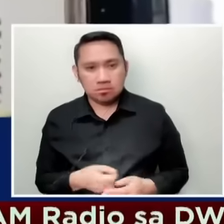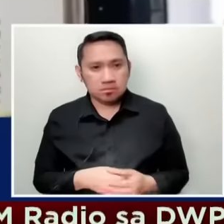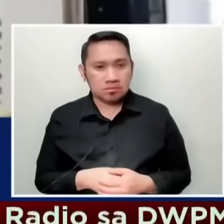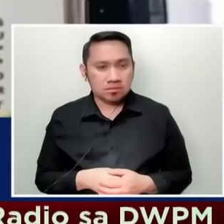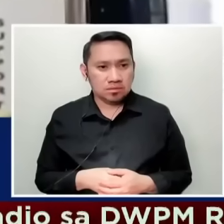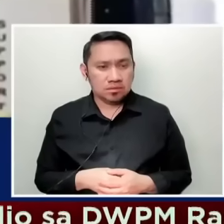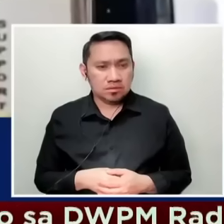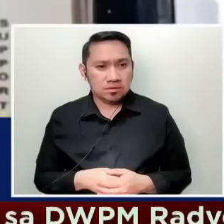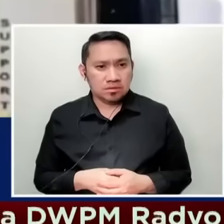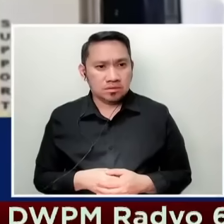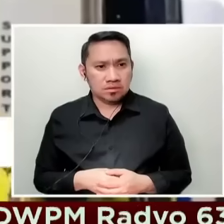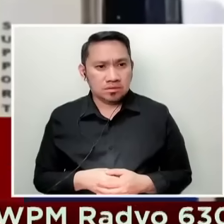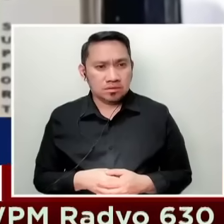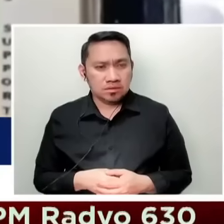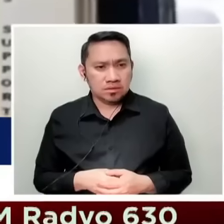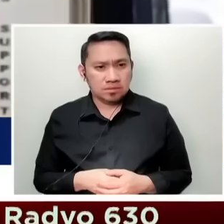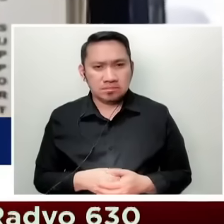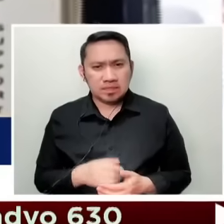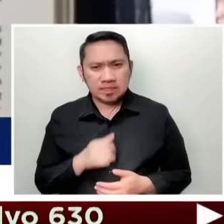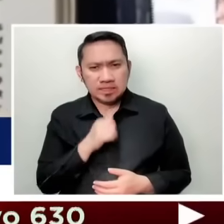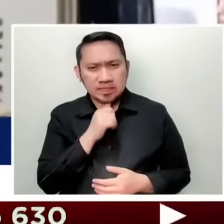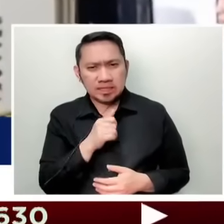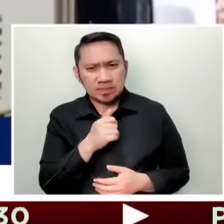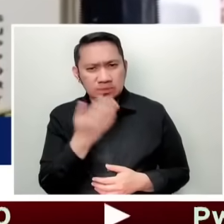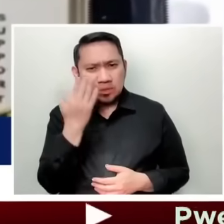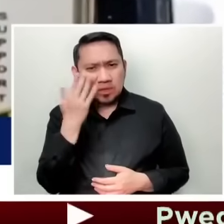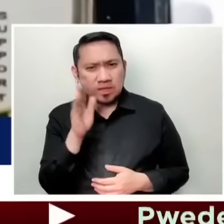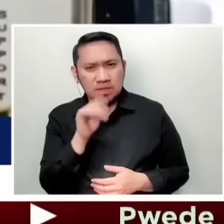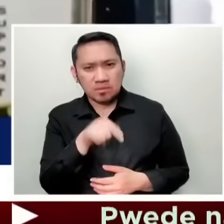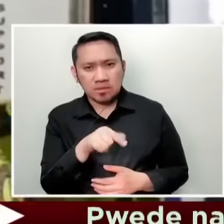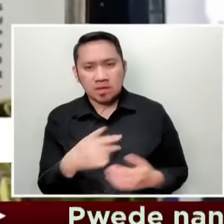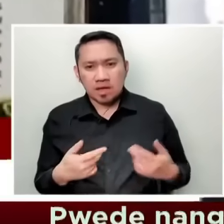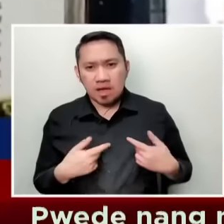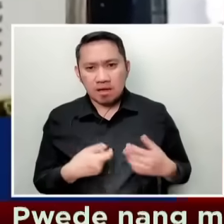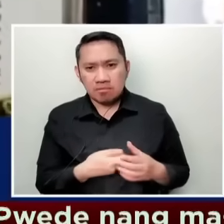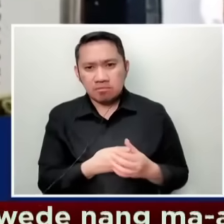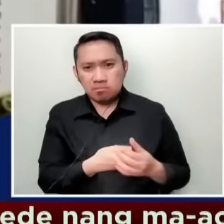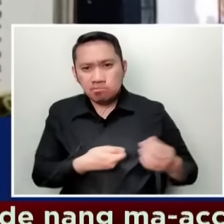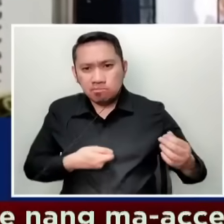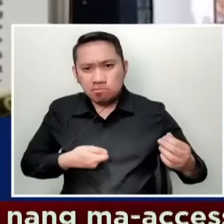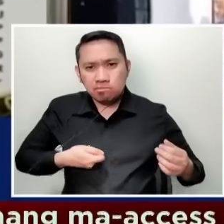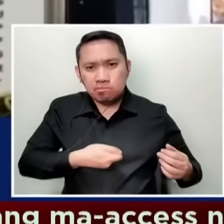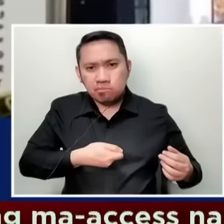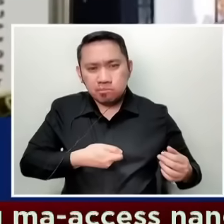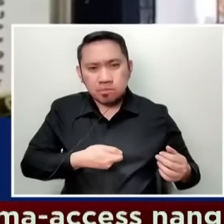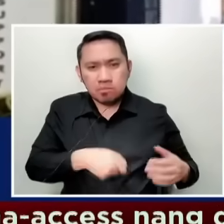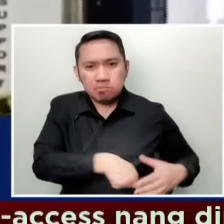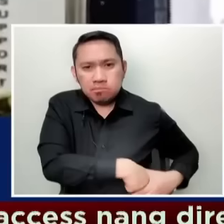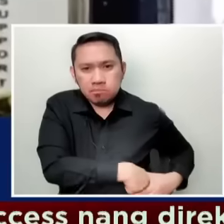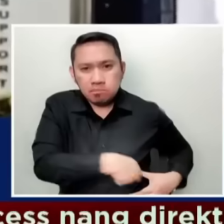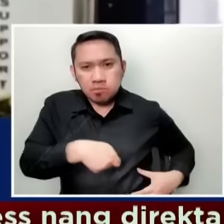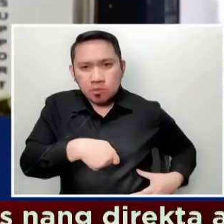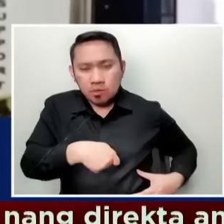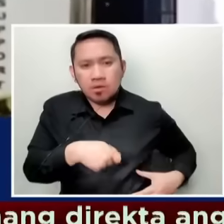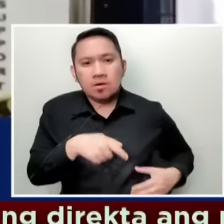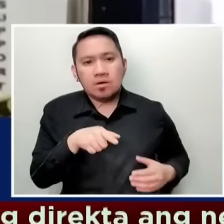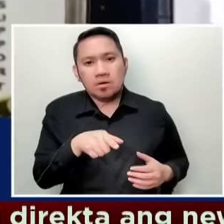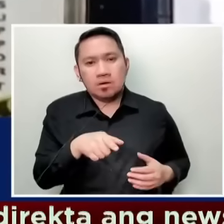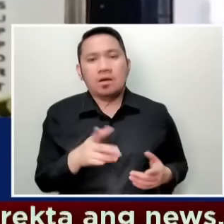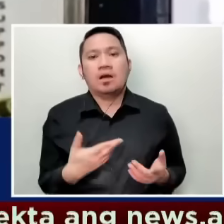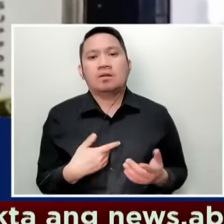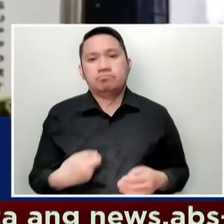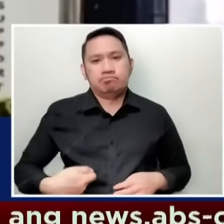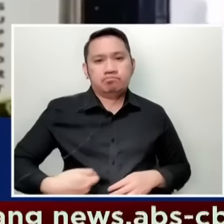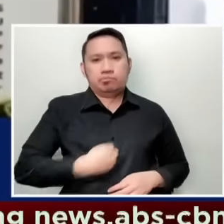ko po alam na may dala po siyang patalim. Bumunot po siya tapos bigla niya po akong